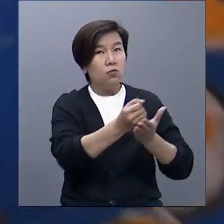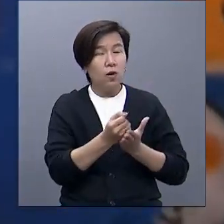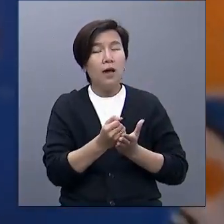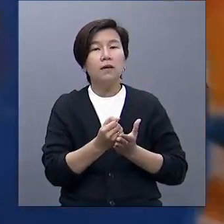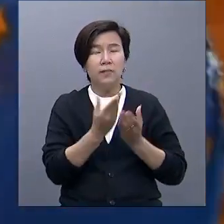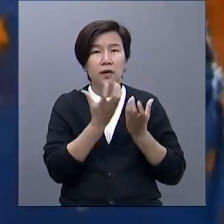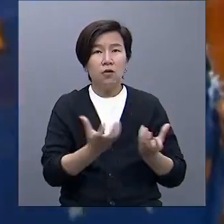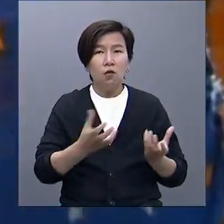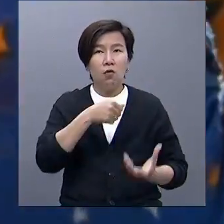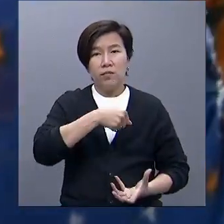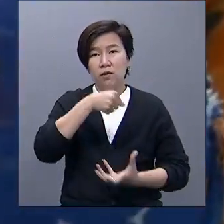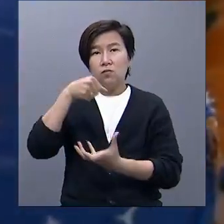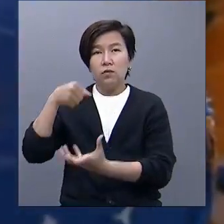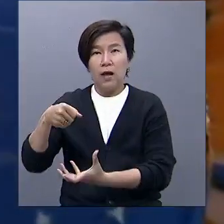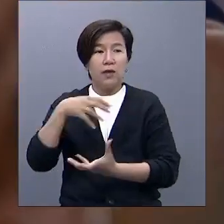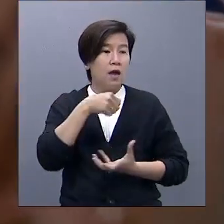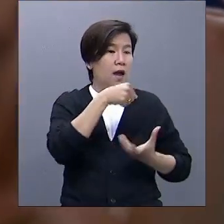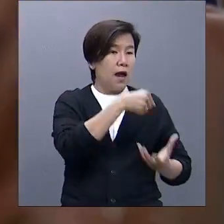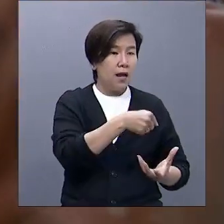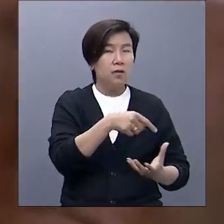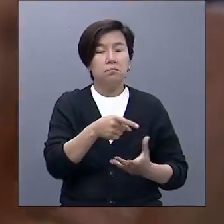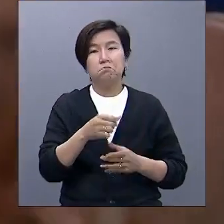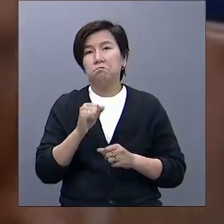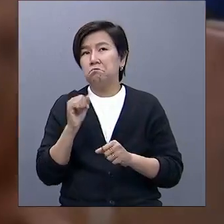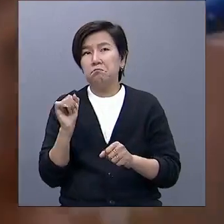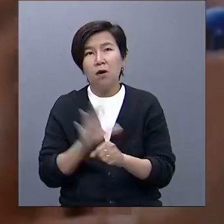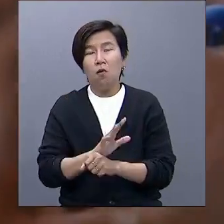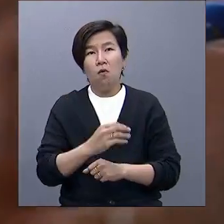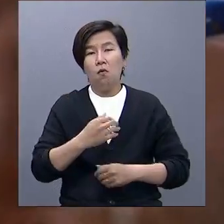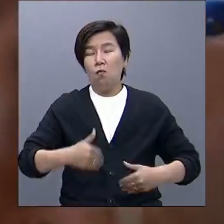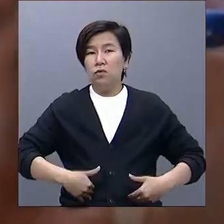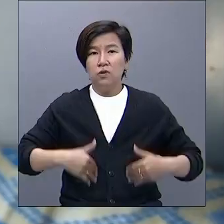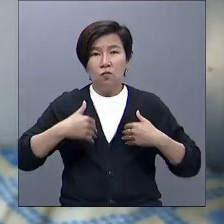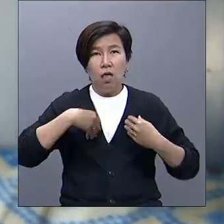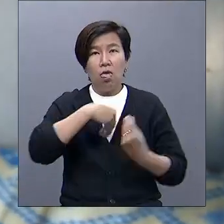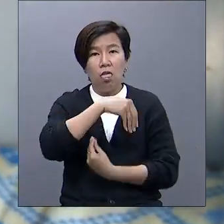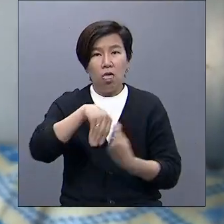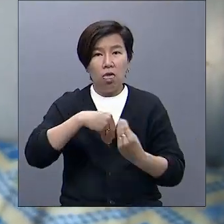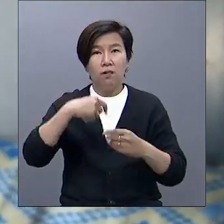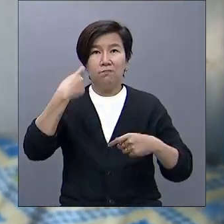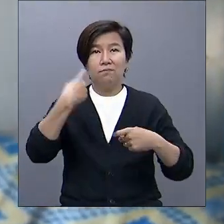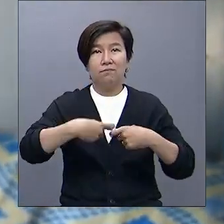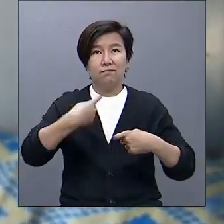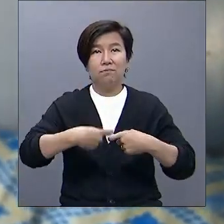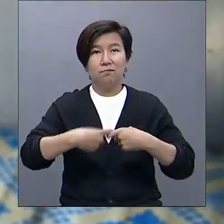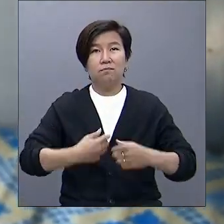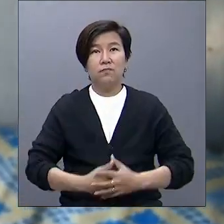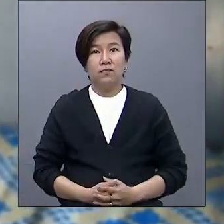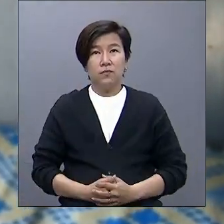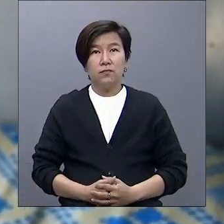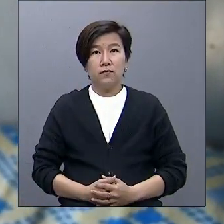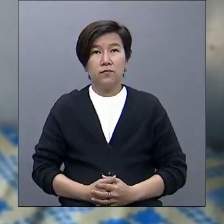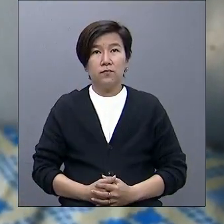ัชีพมาให้นะคะแต่มกไม่เพีงพอในการทจะอยู่ต่อไปนะกลมายู่กบพ่อไม่อยู่กพ่อ ได้แagogue